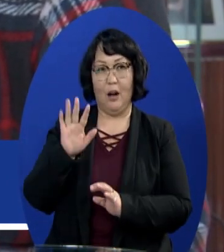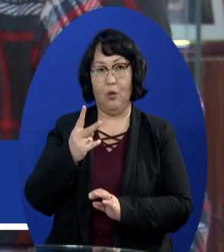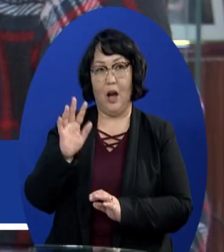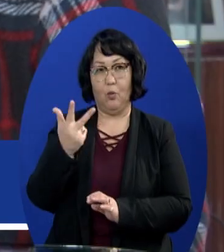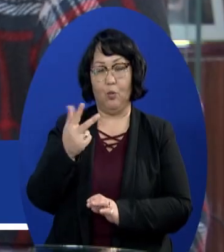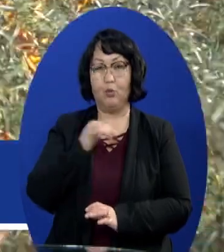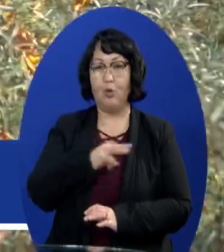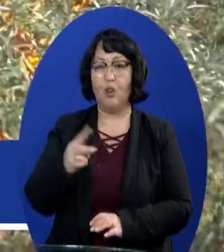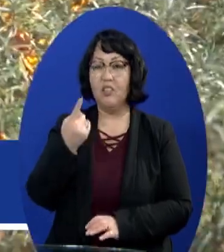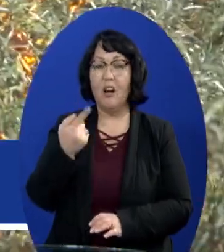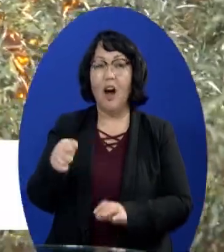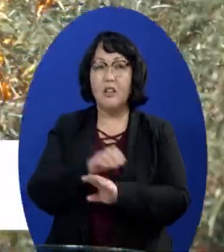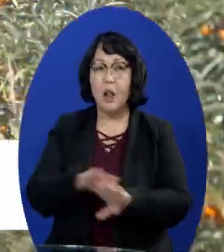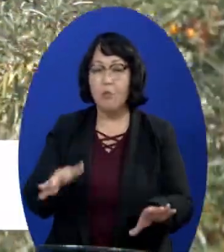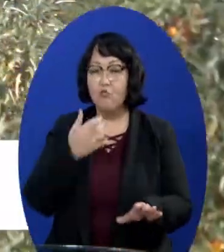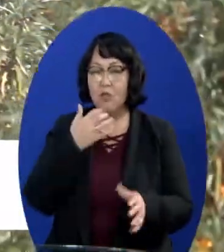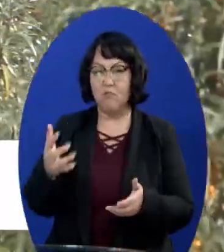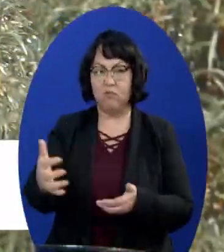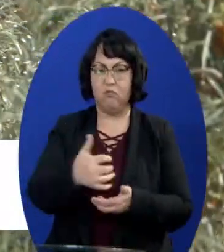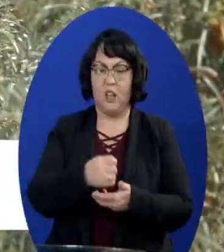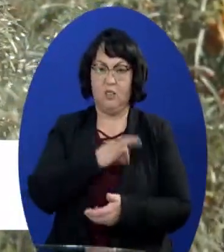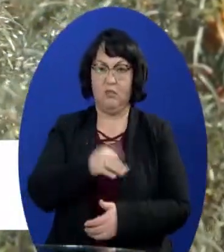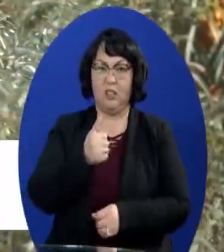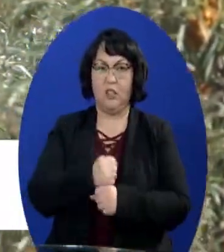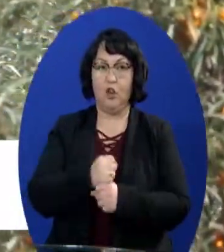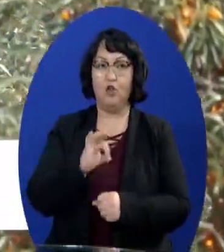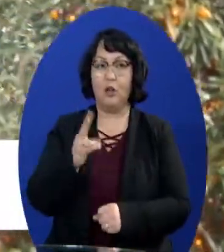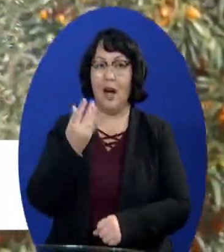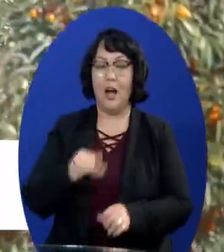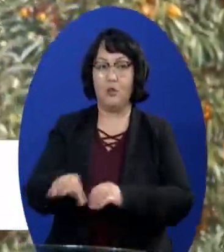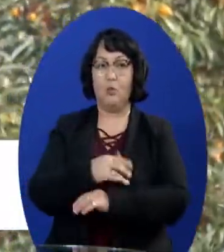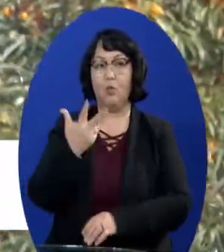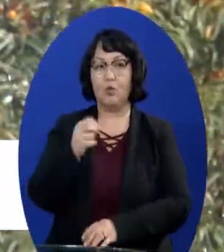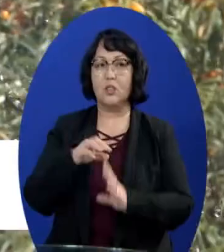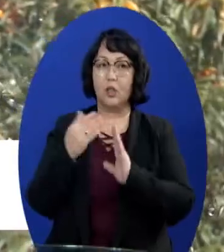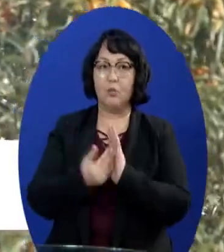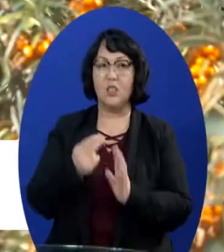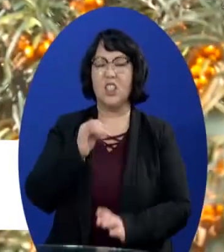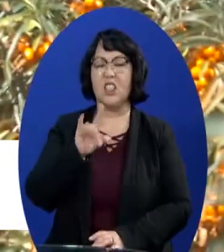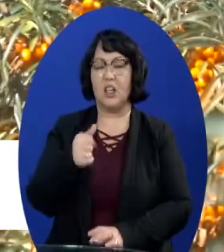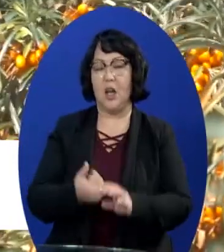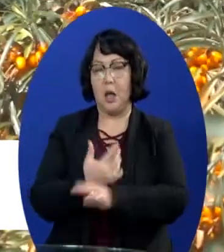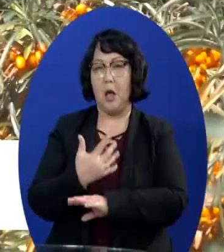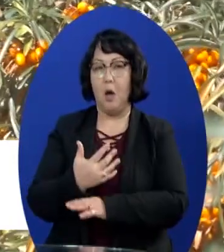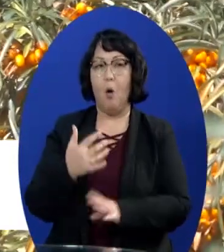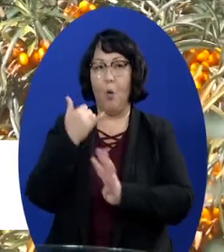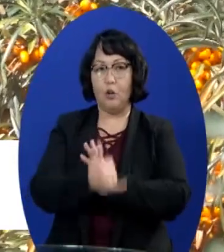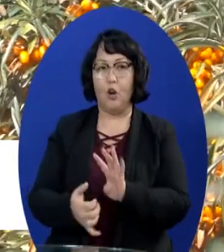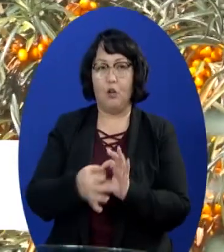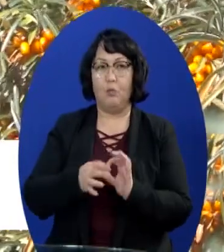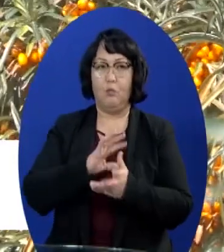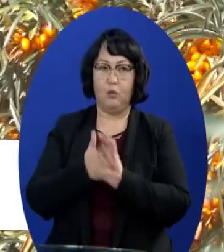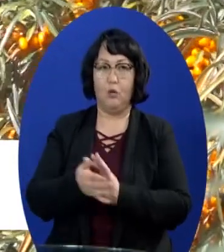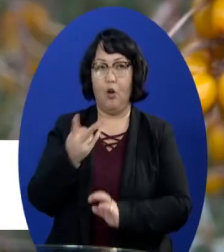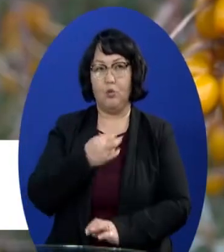авчийн. Нэг гаагаас. Одоо Өндөр хангай сумын 30 гаруй айл жацраган тарьж байна. Хэдийгээр улирлын чанартай ч гэсэн